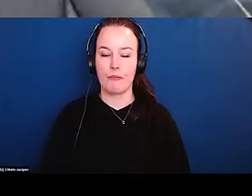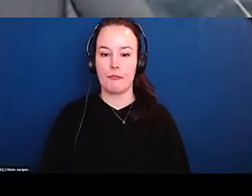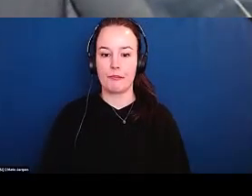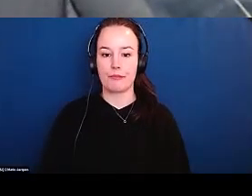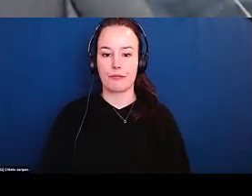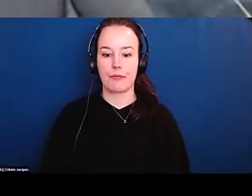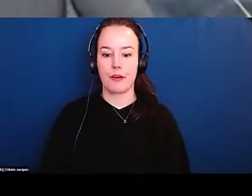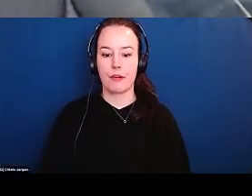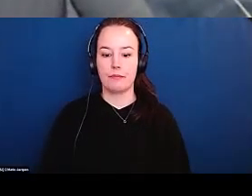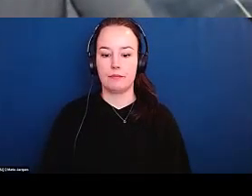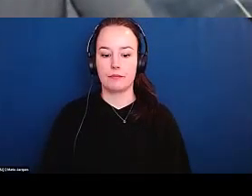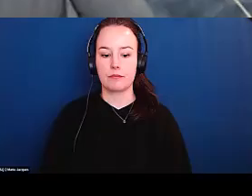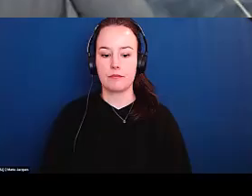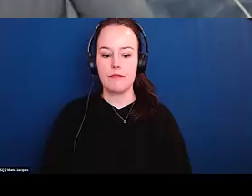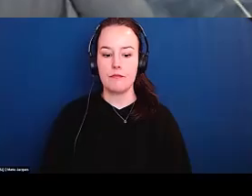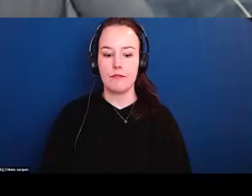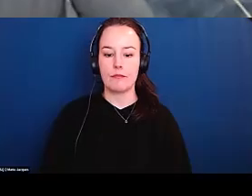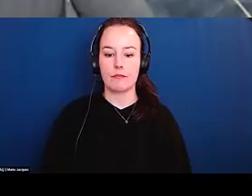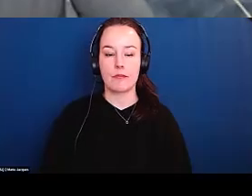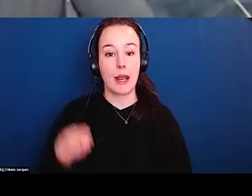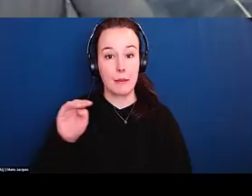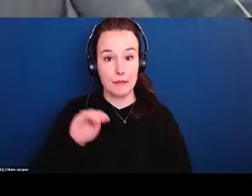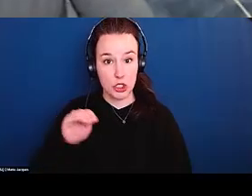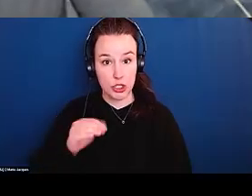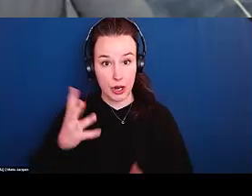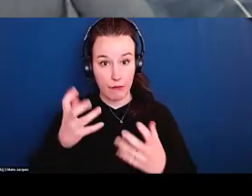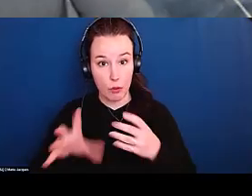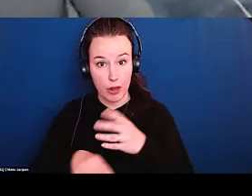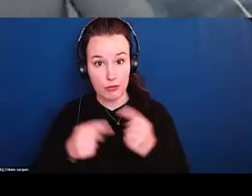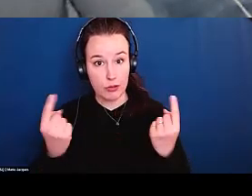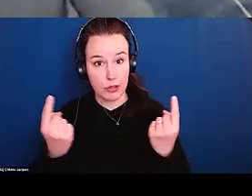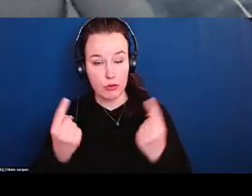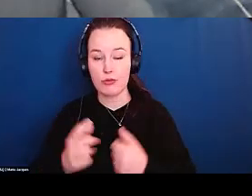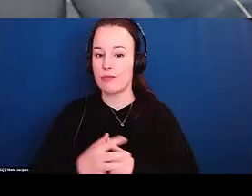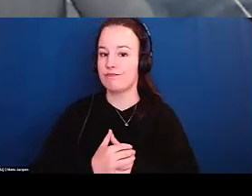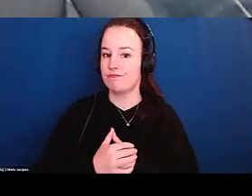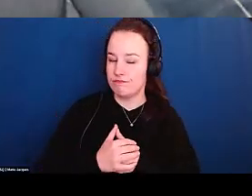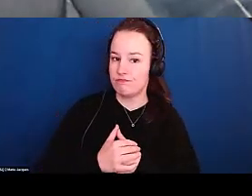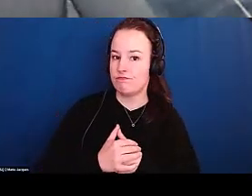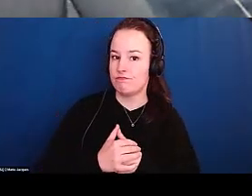Michel, est-ce qu'il y aurait d'autres choses que vous voudriez ajouter?